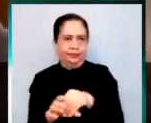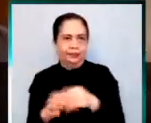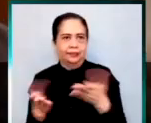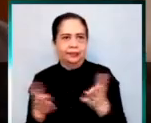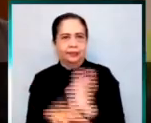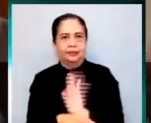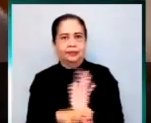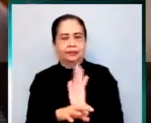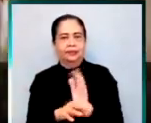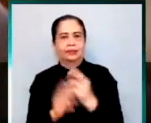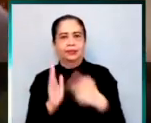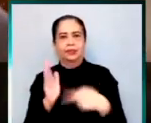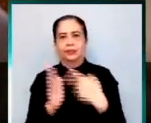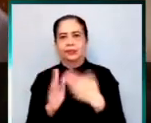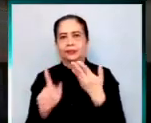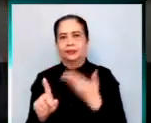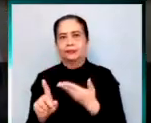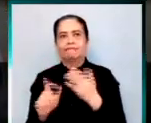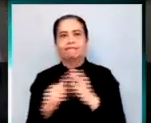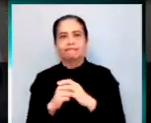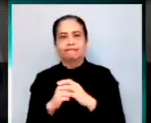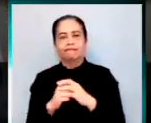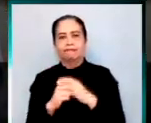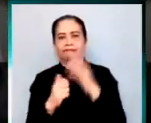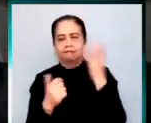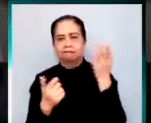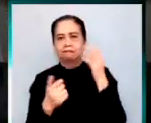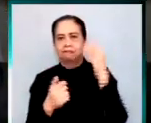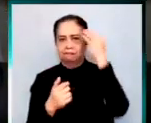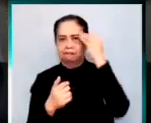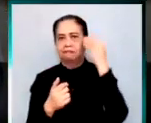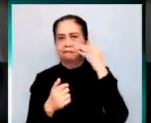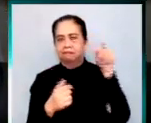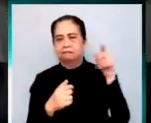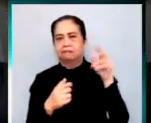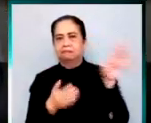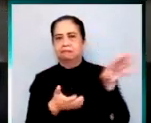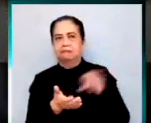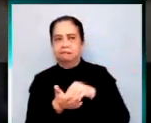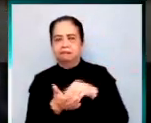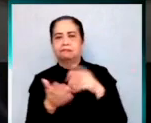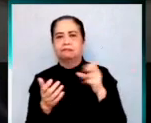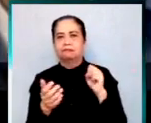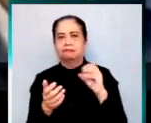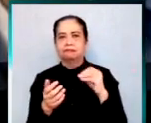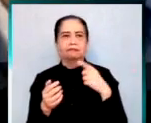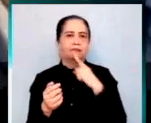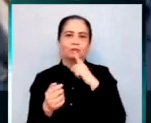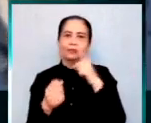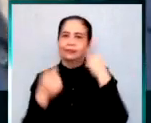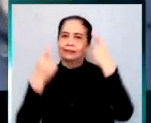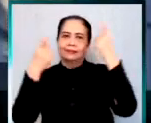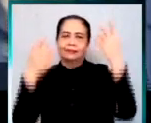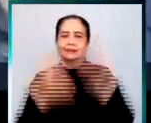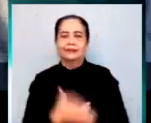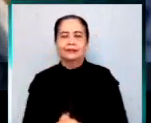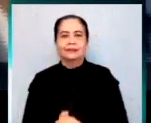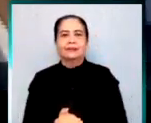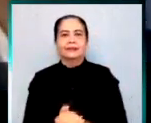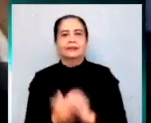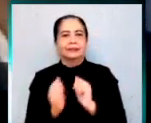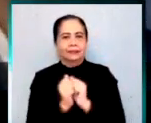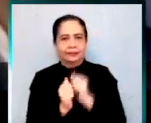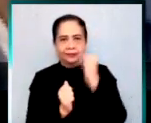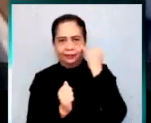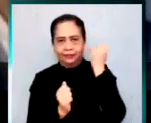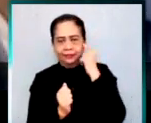dun sa role ni Nam Dosan, si Dave. So, it's a dream talaga. Nagbahagi rin si Jerick sa